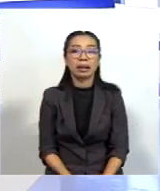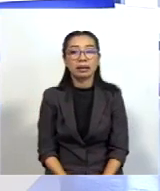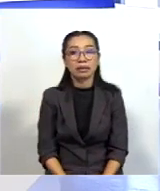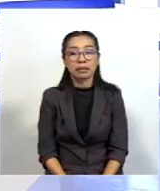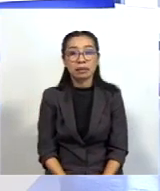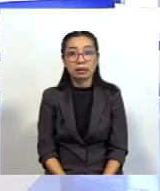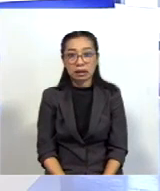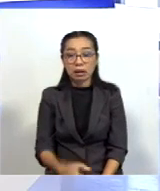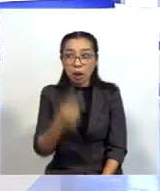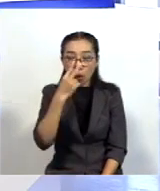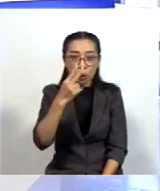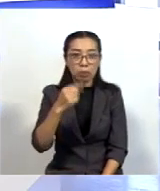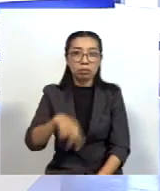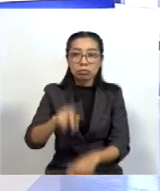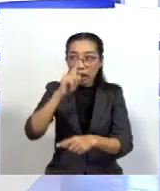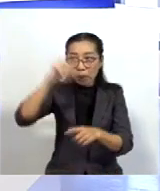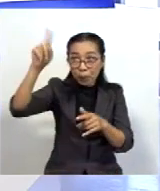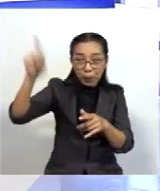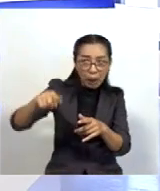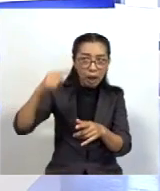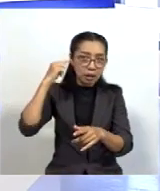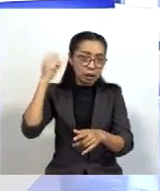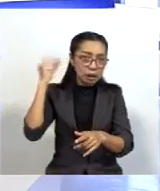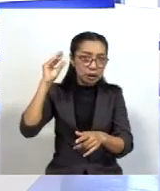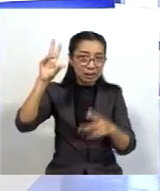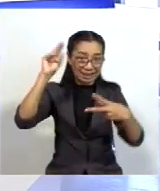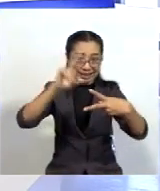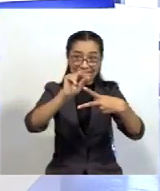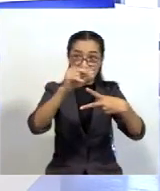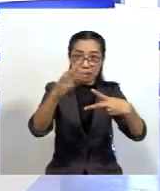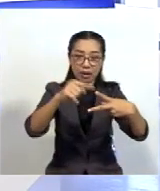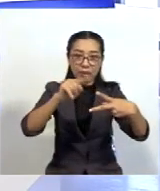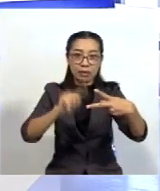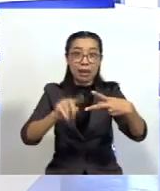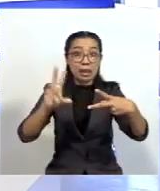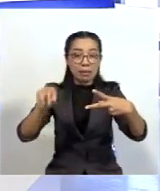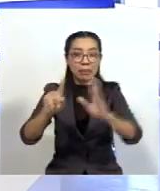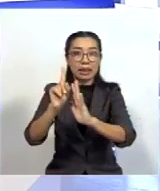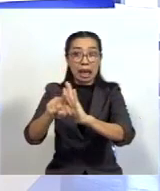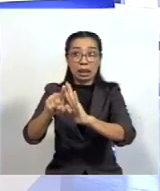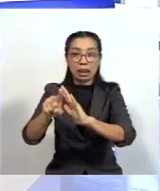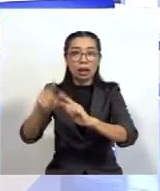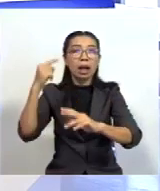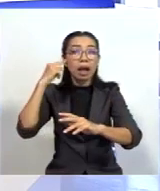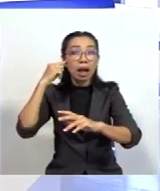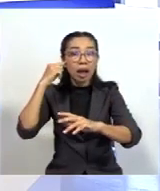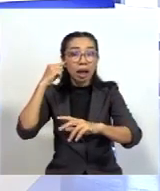ได้นะคะให้หาที่หลบภัยให้ปลอดภัยที่สุดส่วนเลข30ตัวหลังมีหน่วยเป็นนาทีหมายความว่ารอให้ฝ